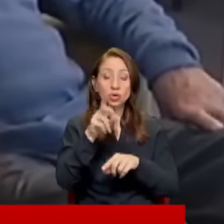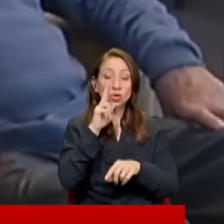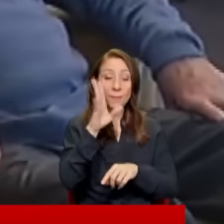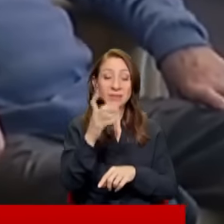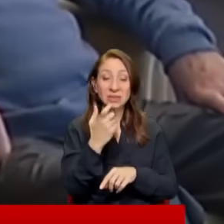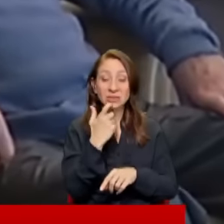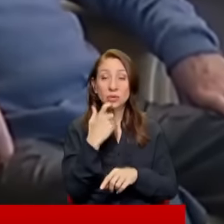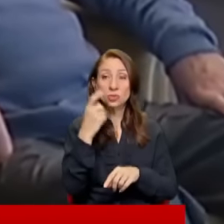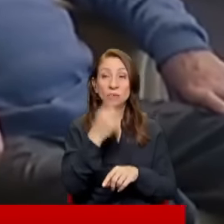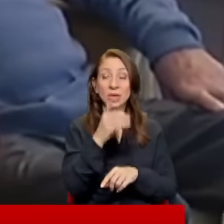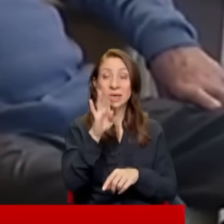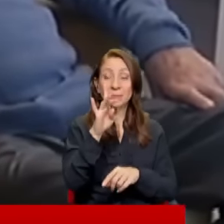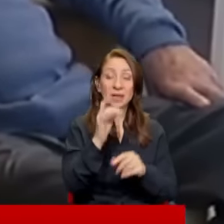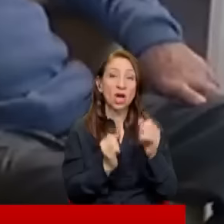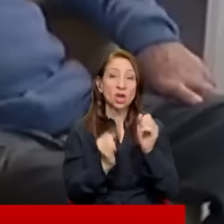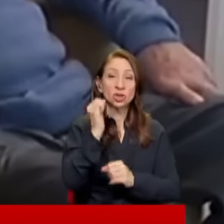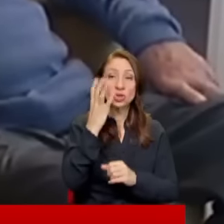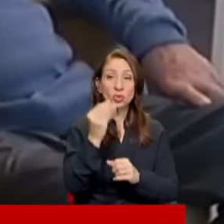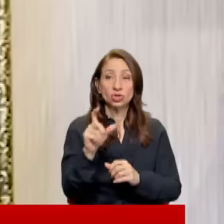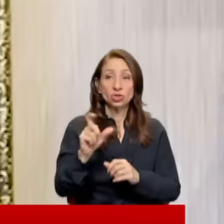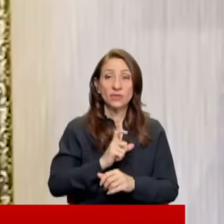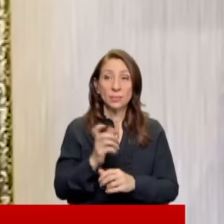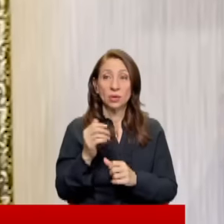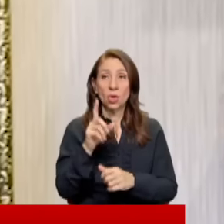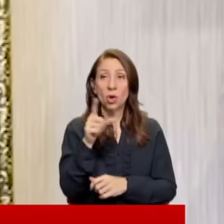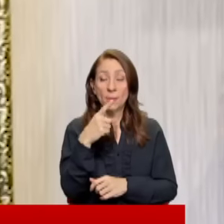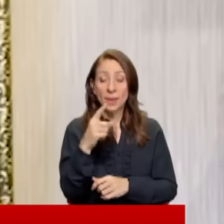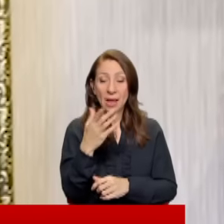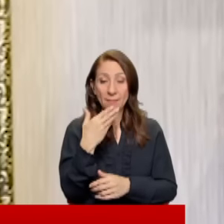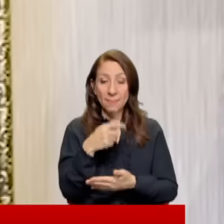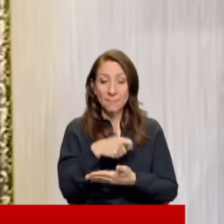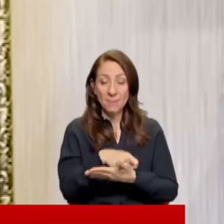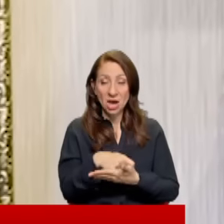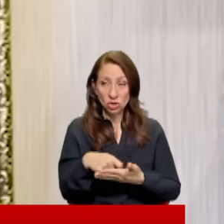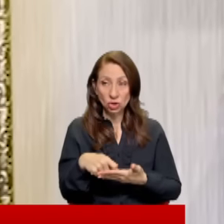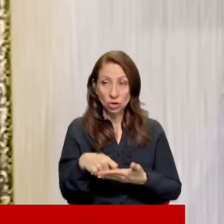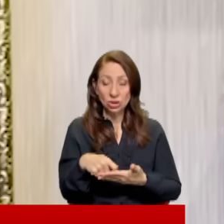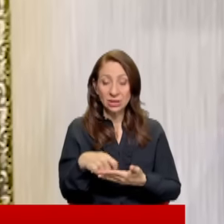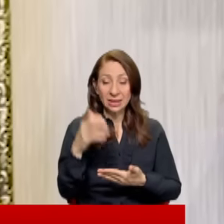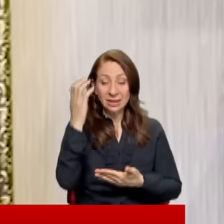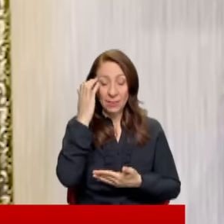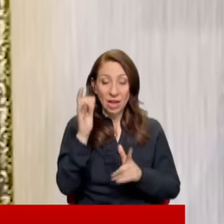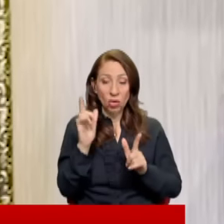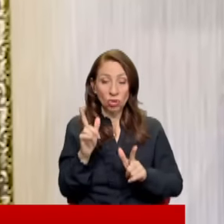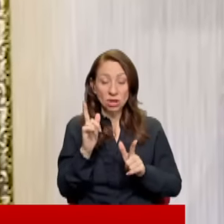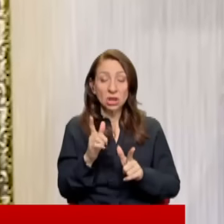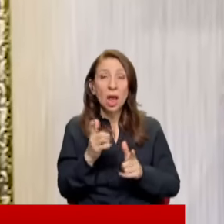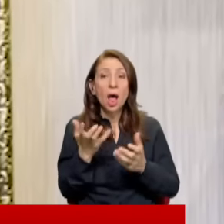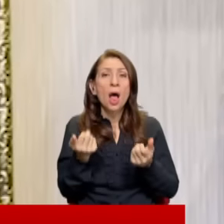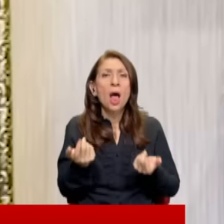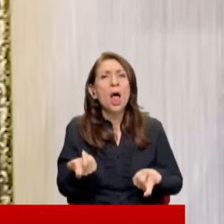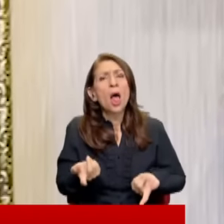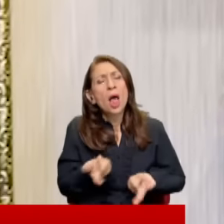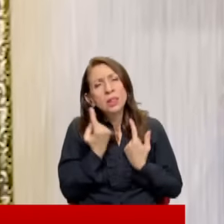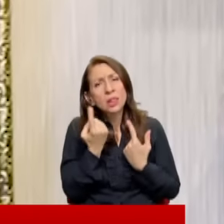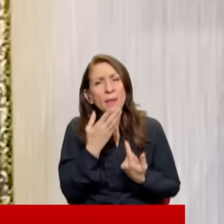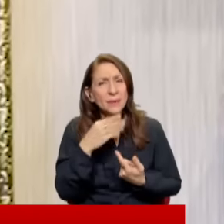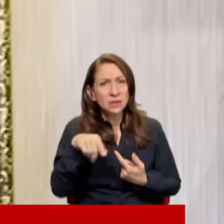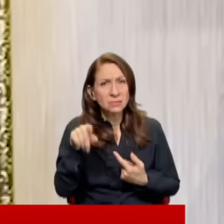başvurularda % 41 artış olduğu yanıtını aldı 10.000 liralık emekli maaşıyla temel gereksinimlerini bile karşılamakta zorlanan